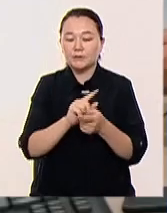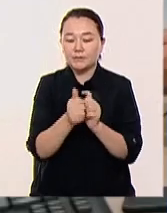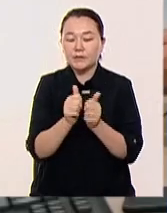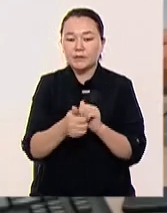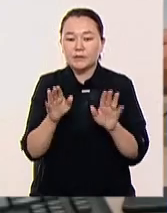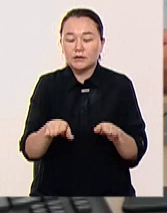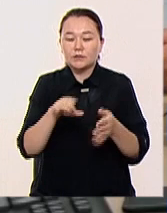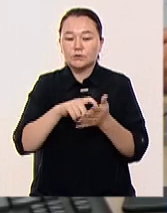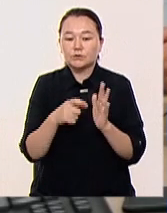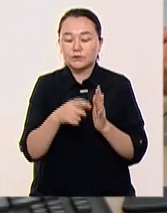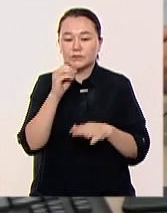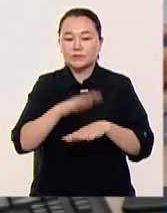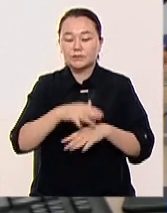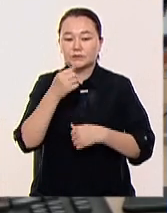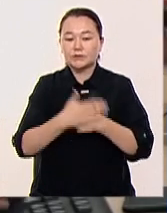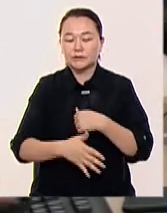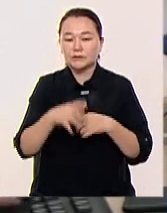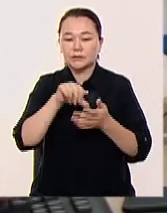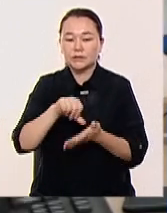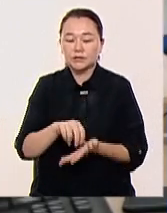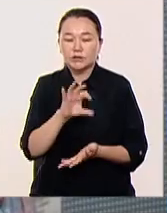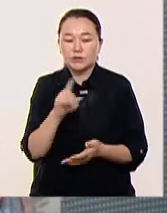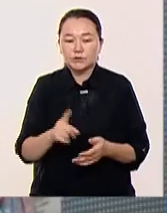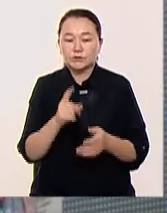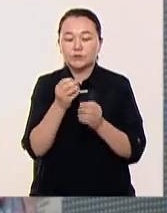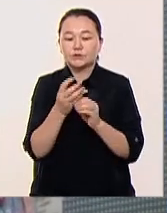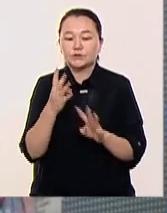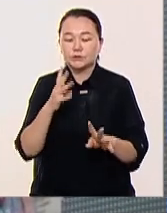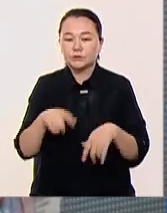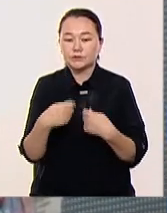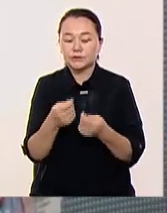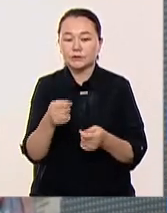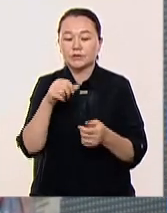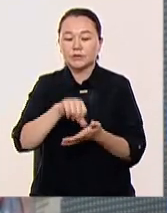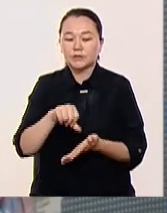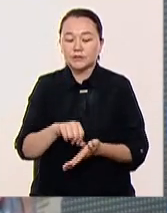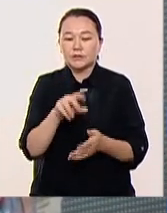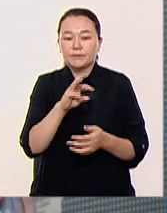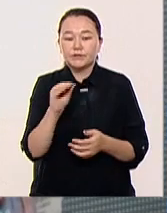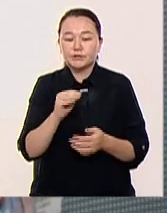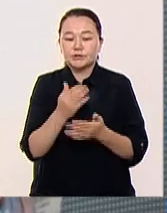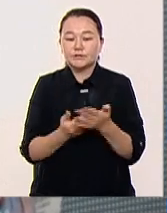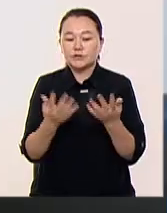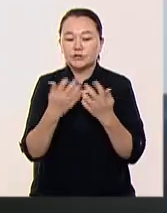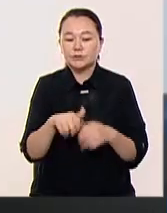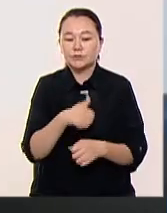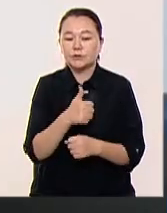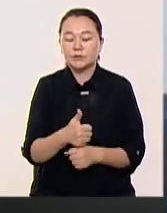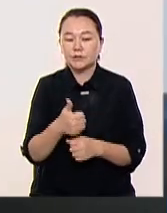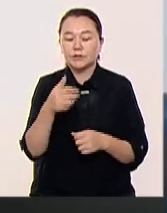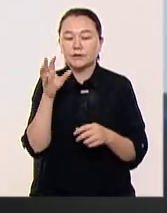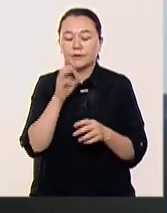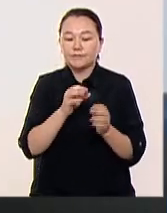главами центробанков стран-участниц союза к очередному заседанию межправительственного совета, считает премьер. Это